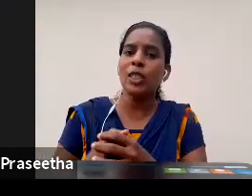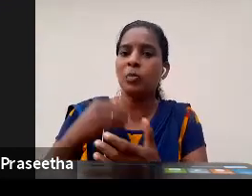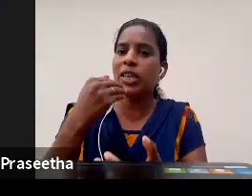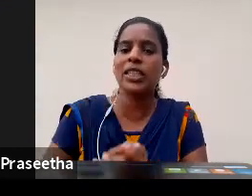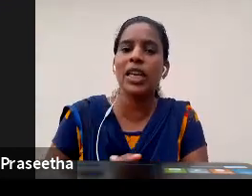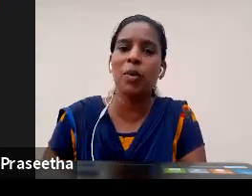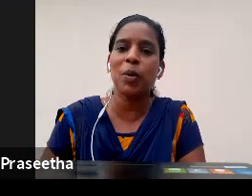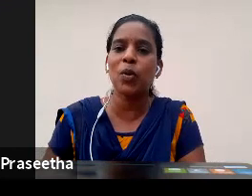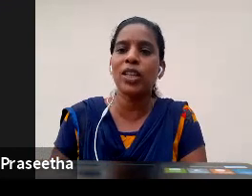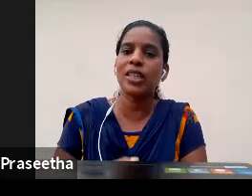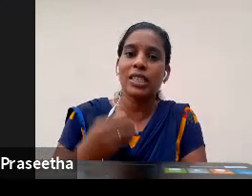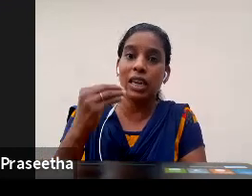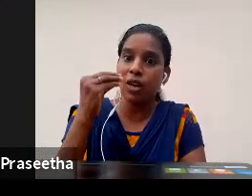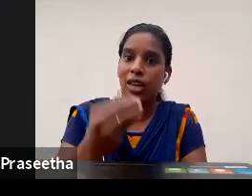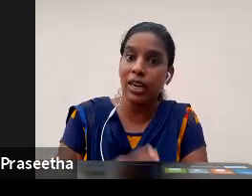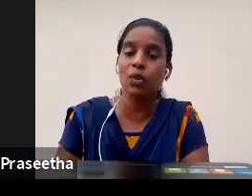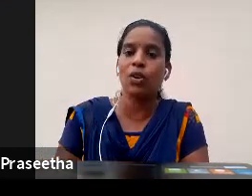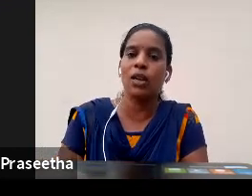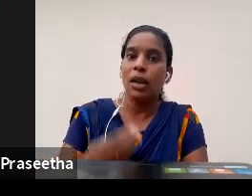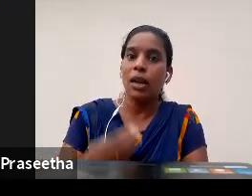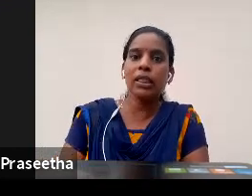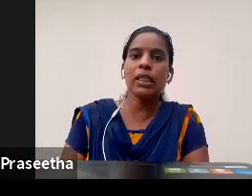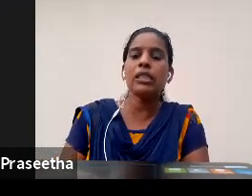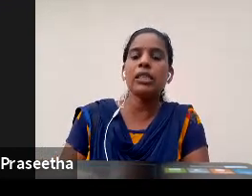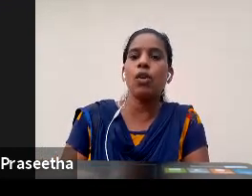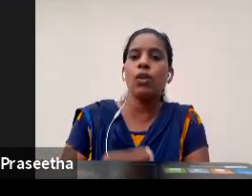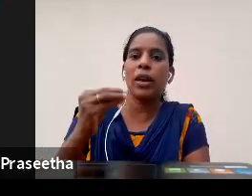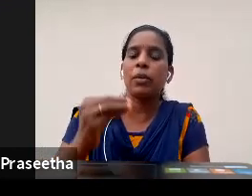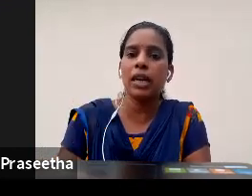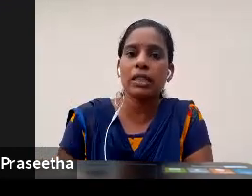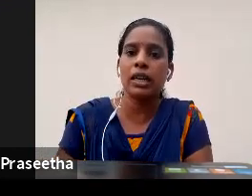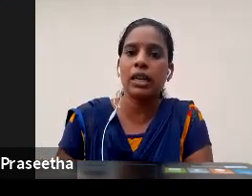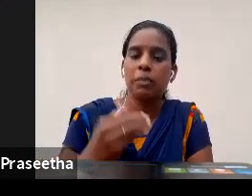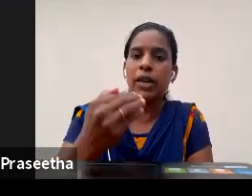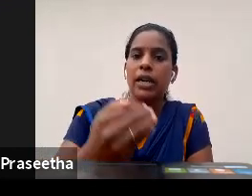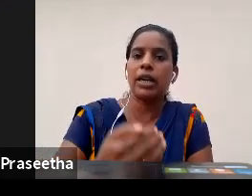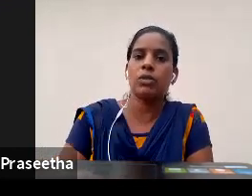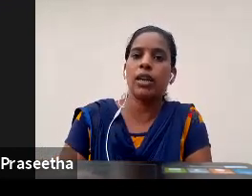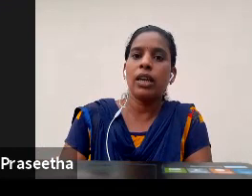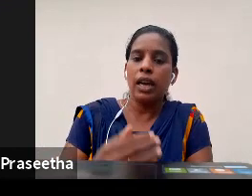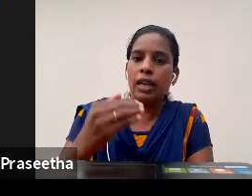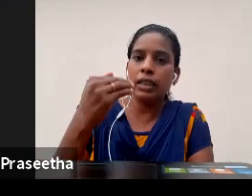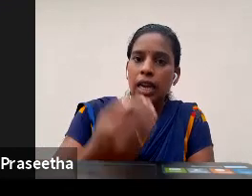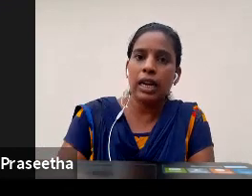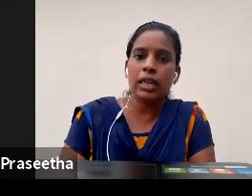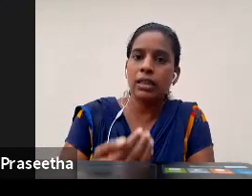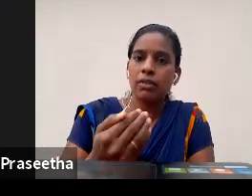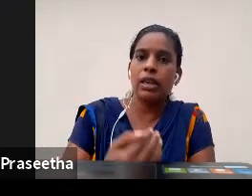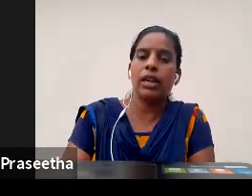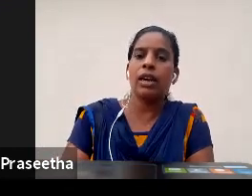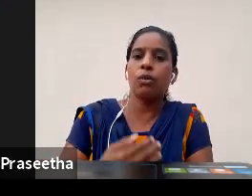സ്കൂളിൽ സ്പീച്ചാണ് പ്രൊമോട്ട് ചെയ്യുന്നത്, സൈൻ വളരെ കുറവാണ്. പ്രത്യേകിച്ച് ലോവർ പ്രൈമറി ക്ലാസ്സുകളിൽ, ഞാനിപ്പോ ഏഴാം ക്ലാസ് വരെ അല്ലെങ്കിൽ നാലാം